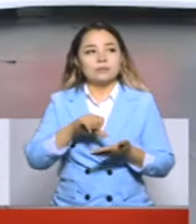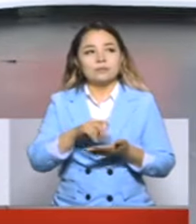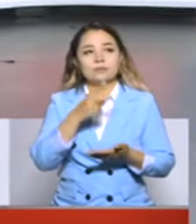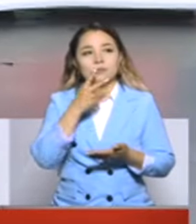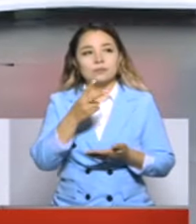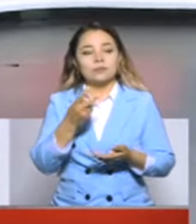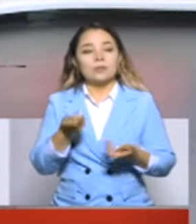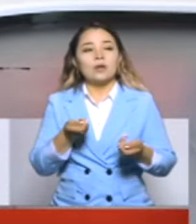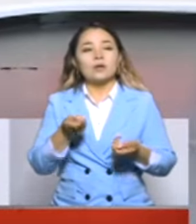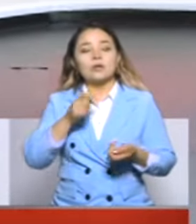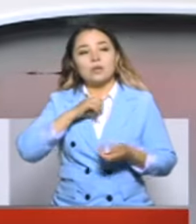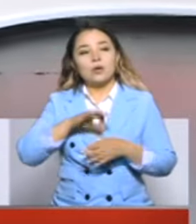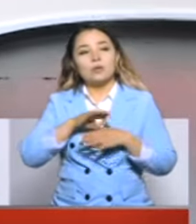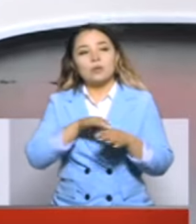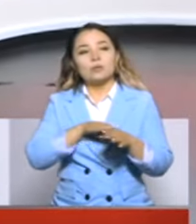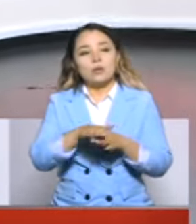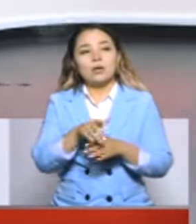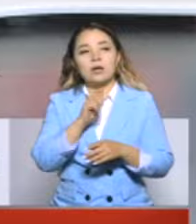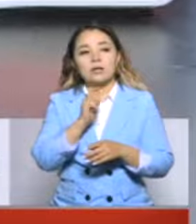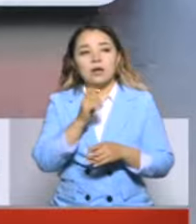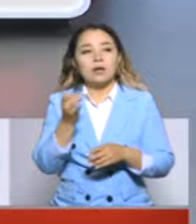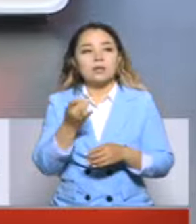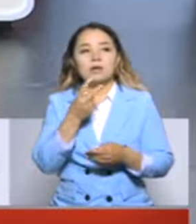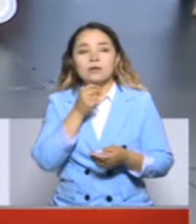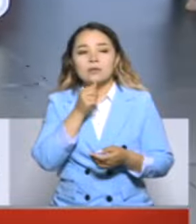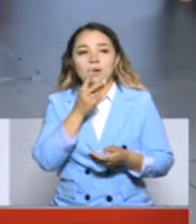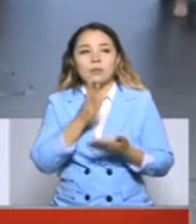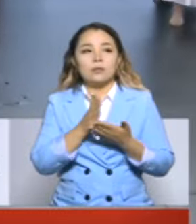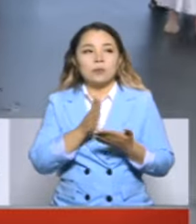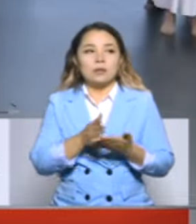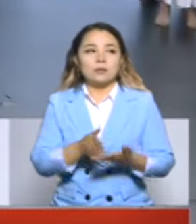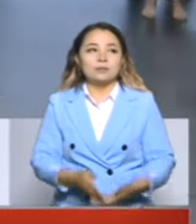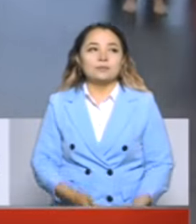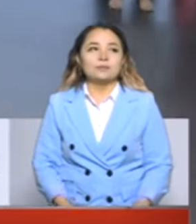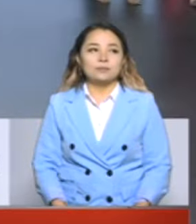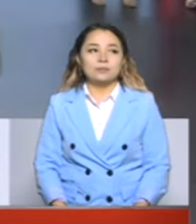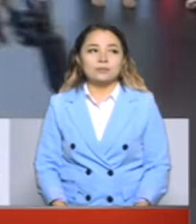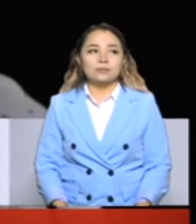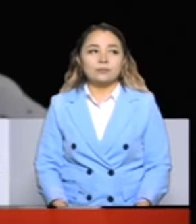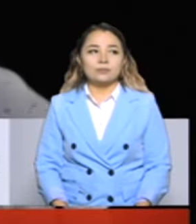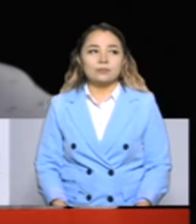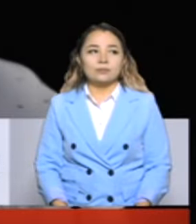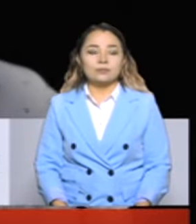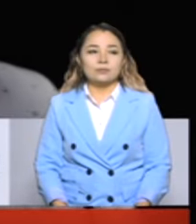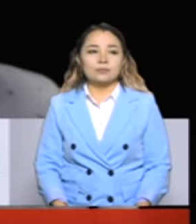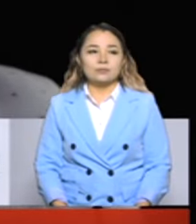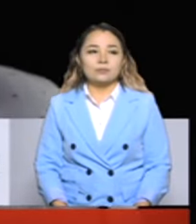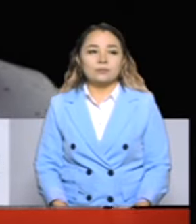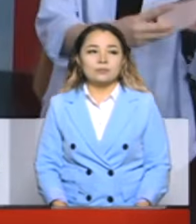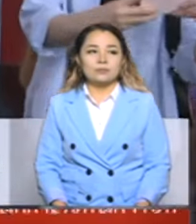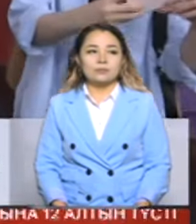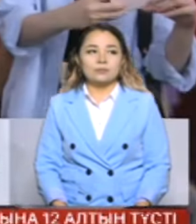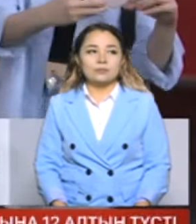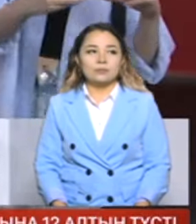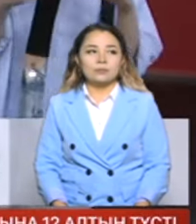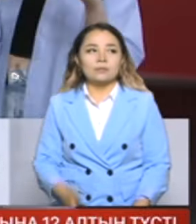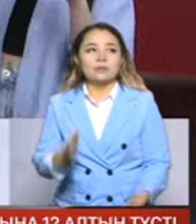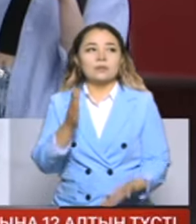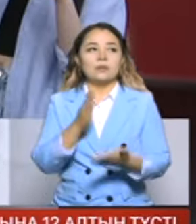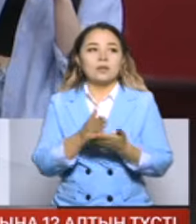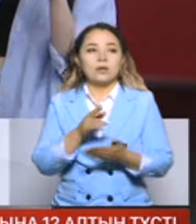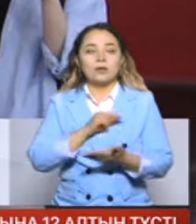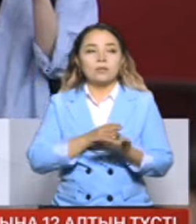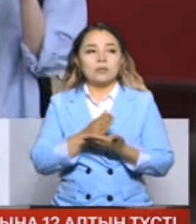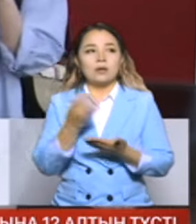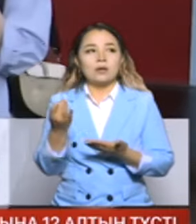өзін жүргізуші ретінде байқап көріп жатыр. Армысыз көрермен, эфирде ақпарат, сіздермен бірге Әуесхан Мерекеұлы. Тікелей эфирде қызмет